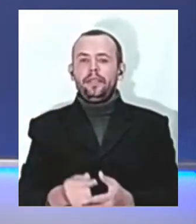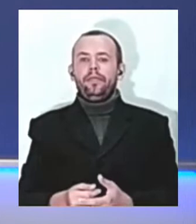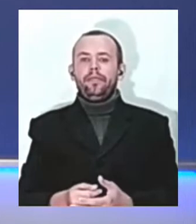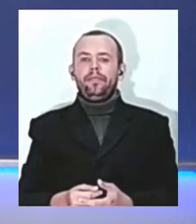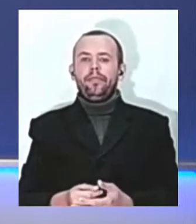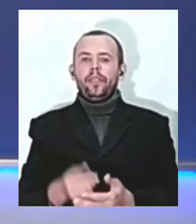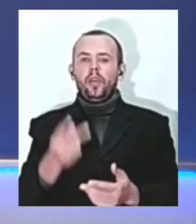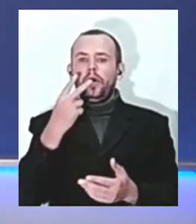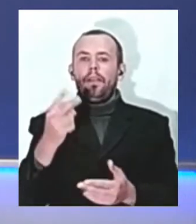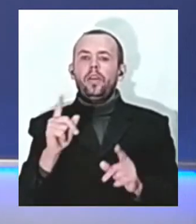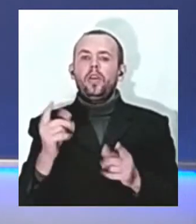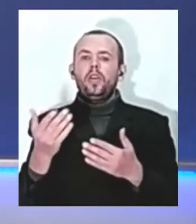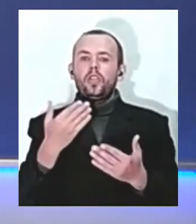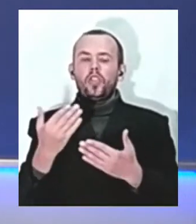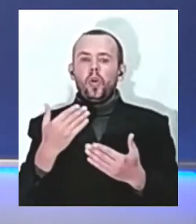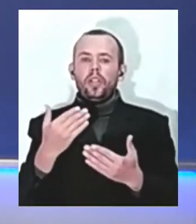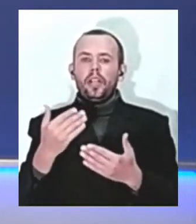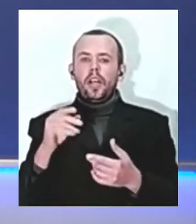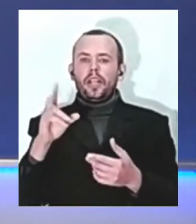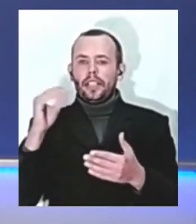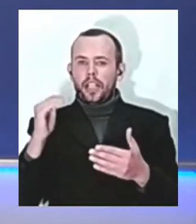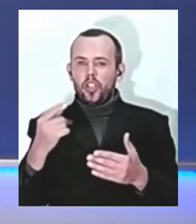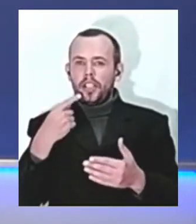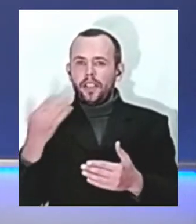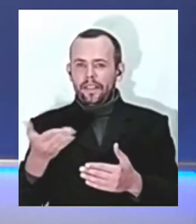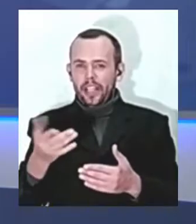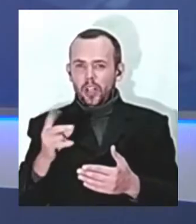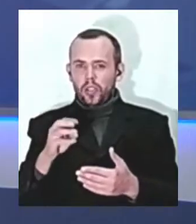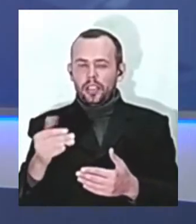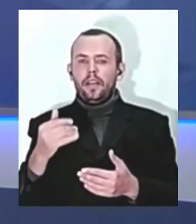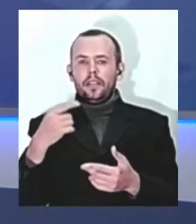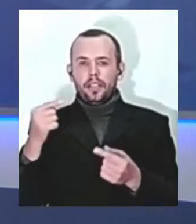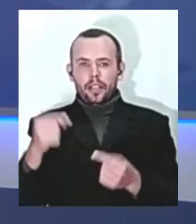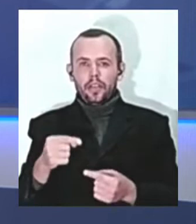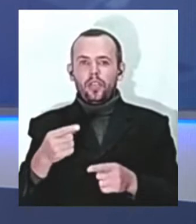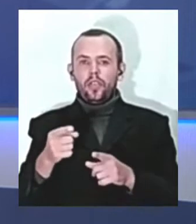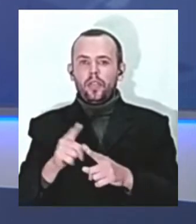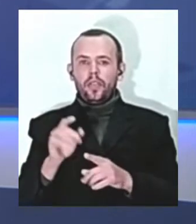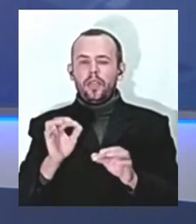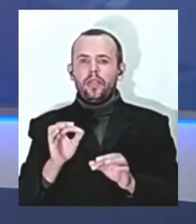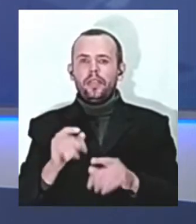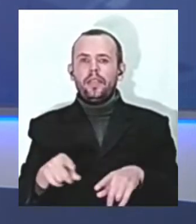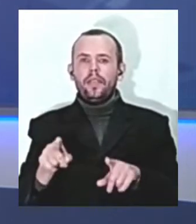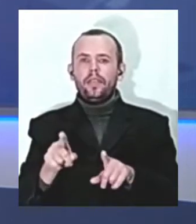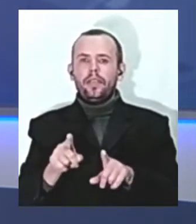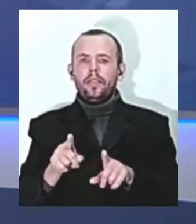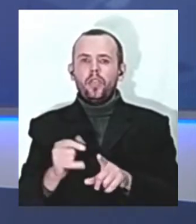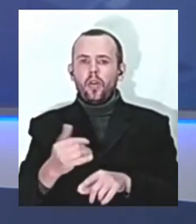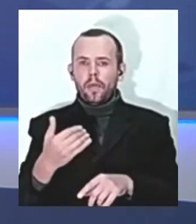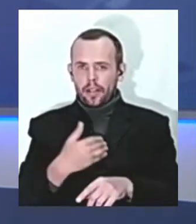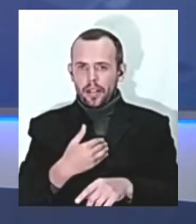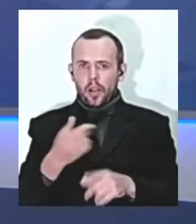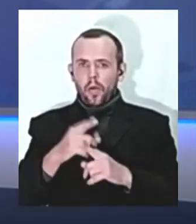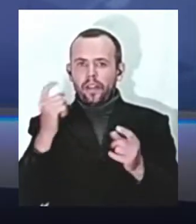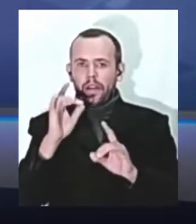щодо статистичної звітності. Зазначений рейтинг ми будуємо так, щоб мінімально брати інформацію у громад.